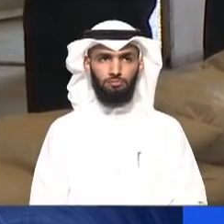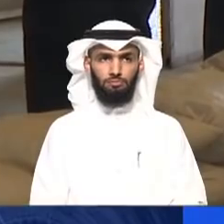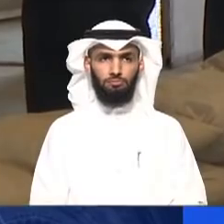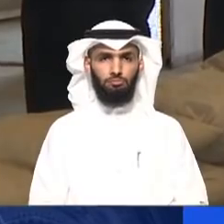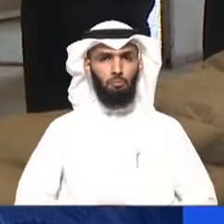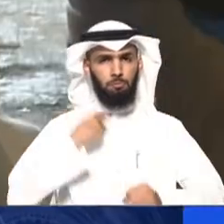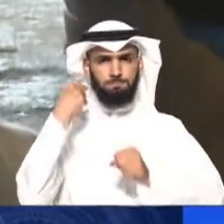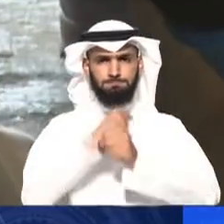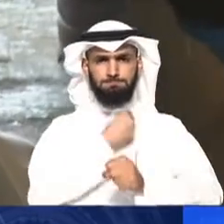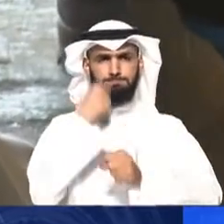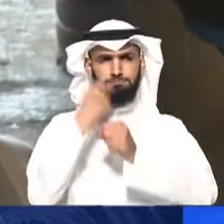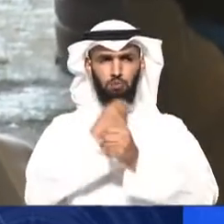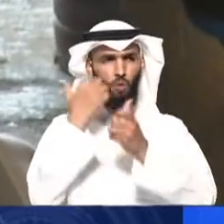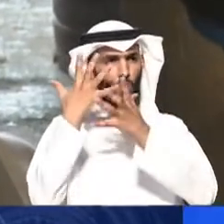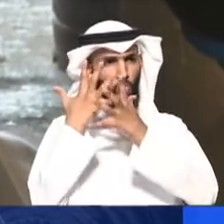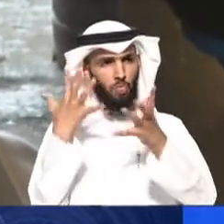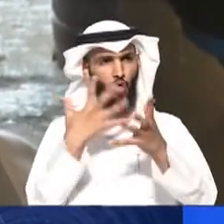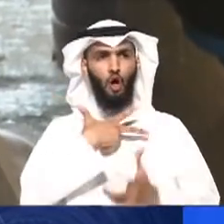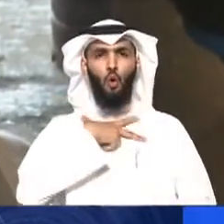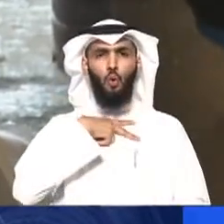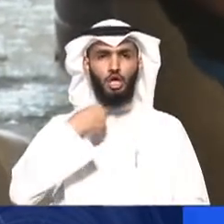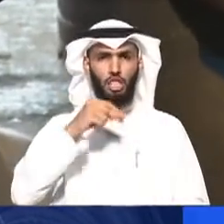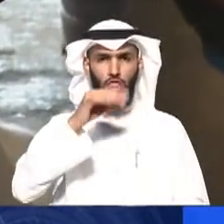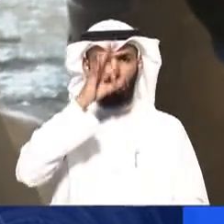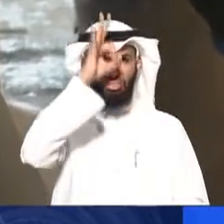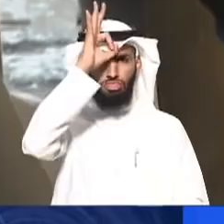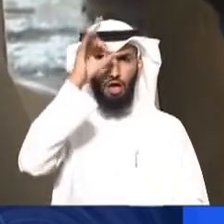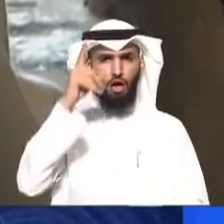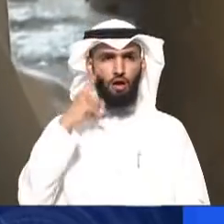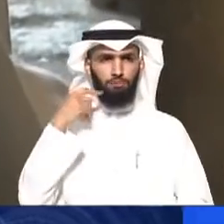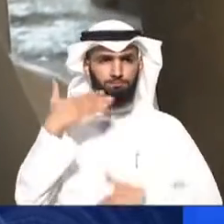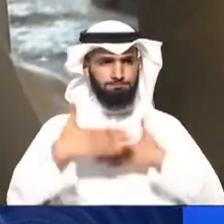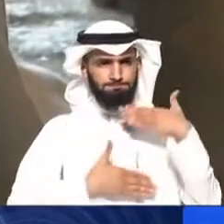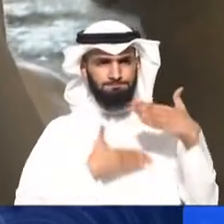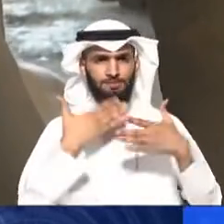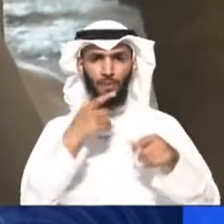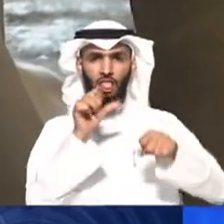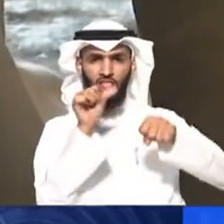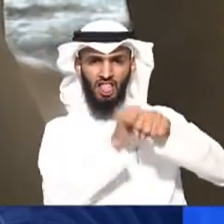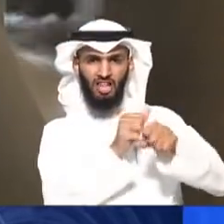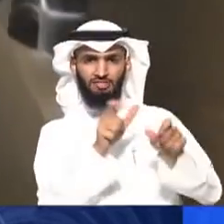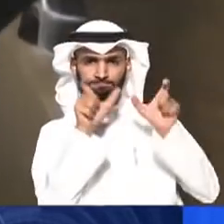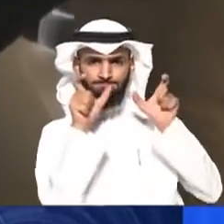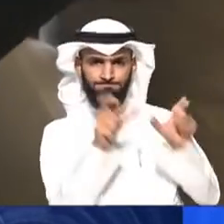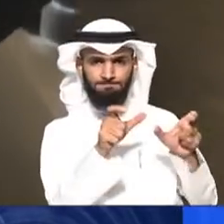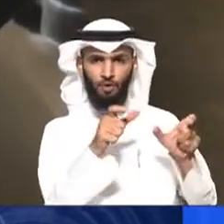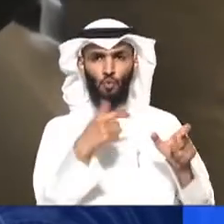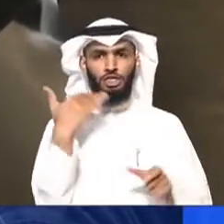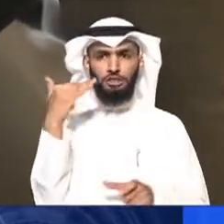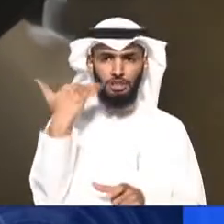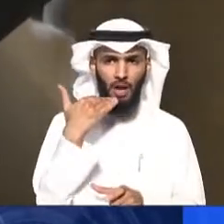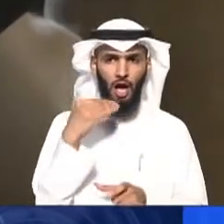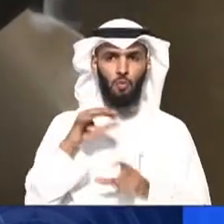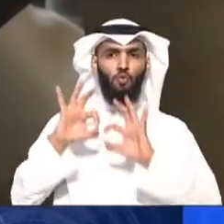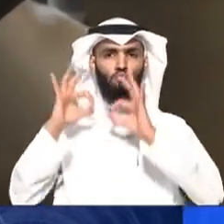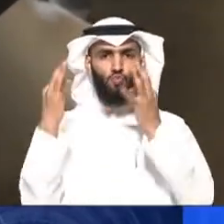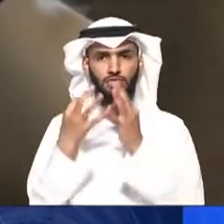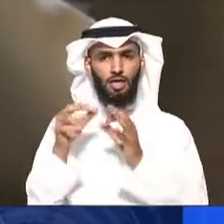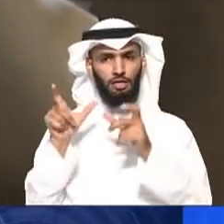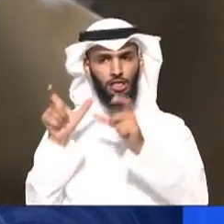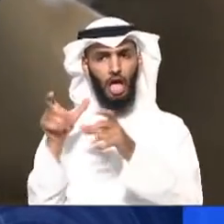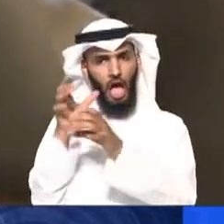جهود كبيرة تبذلها وزارة الداخلية في مكافحة المخدرات لوقاية الشباب والمجتمع من